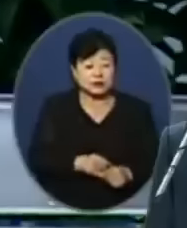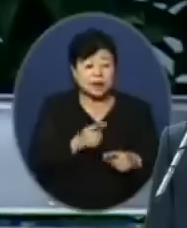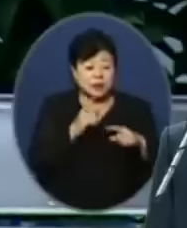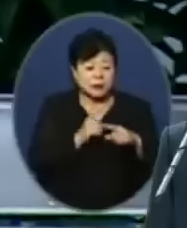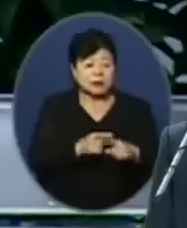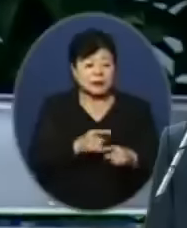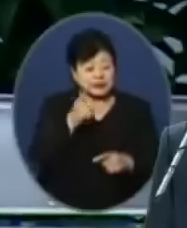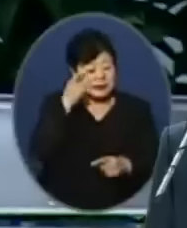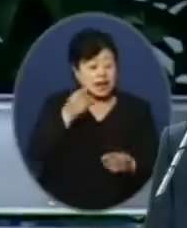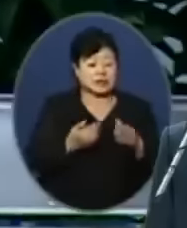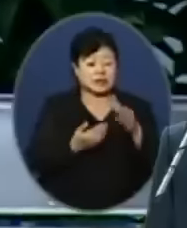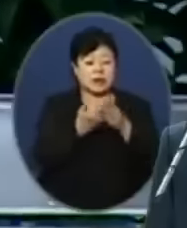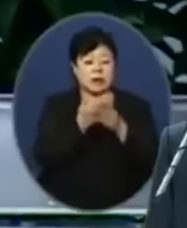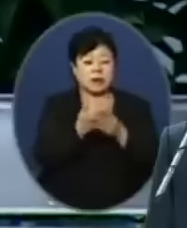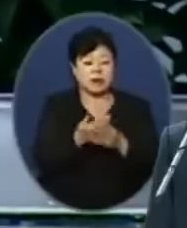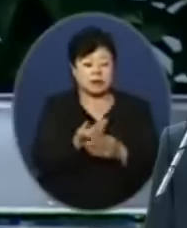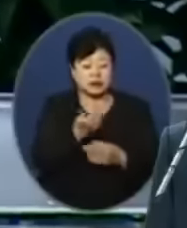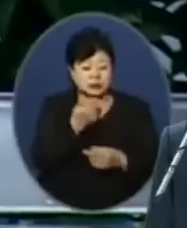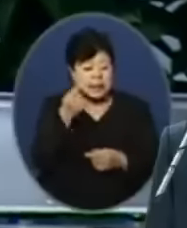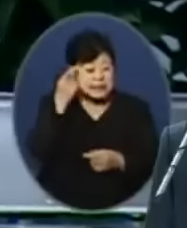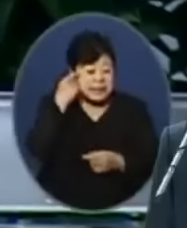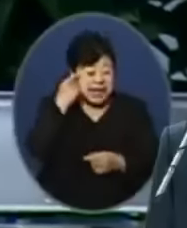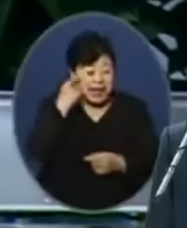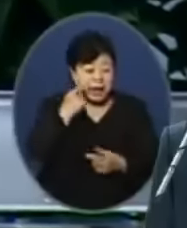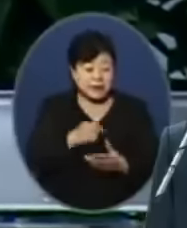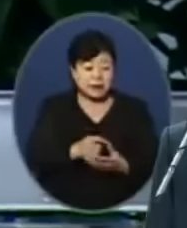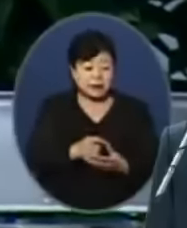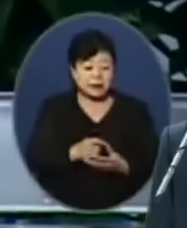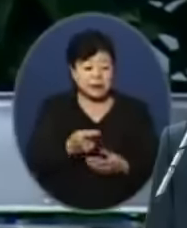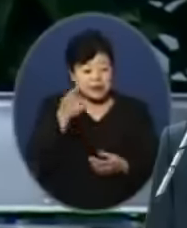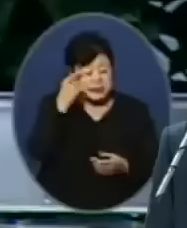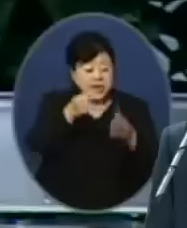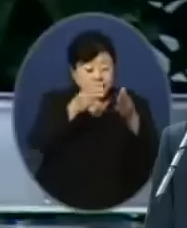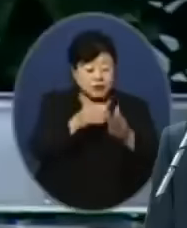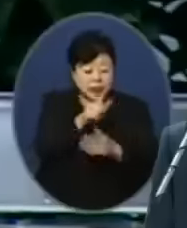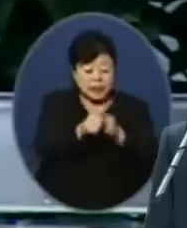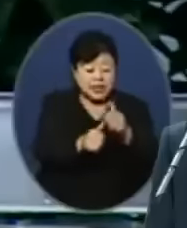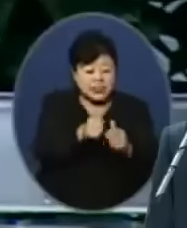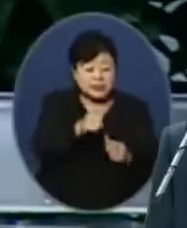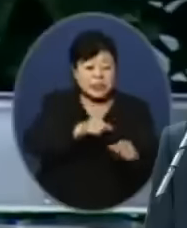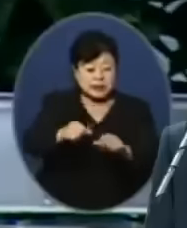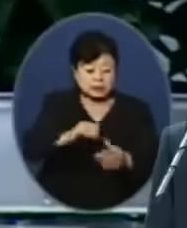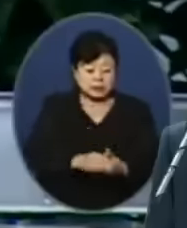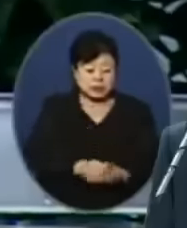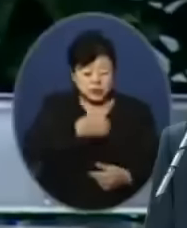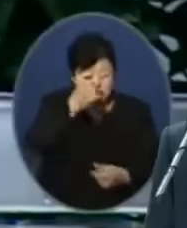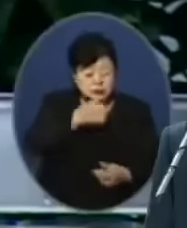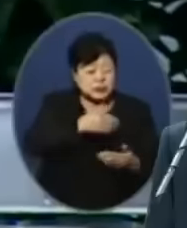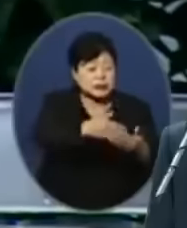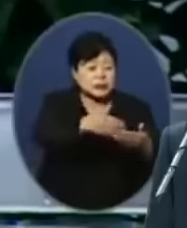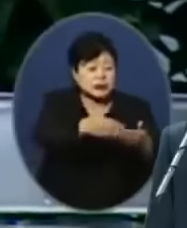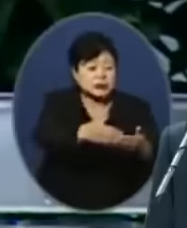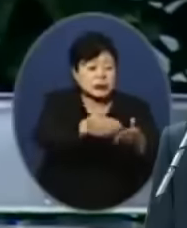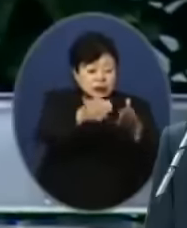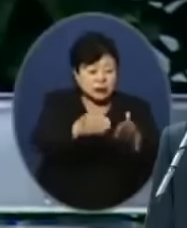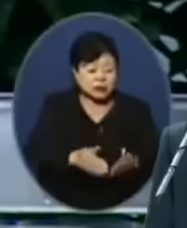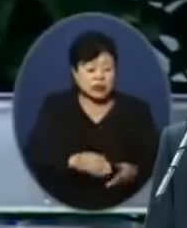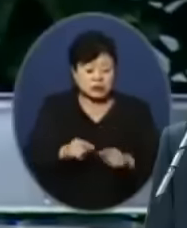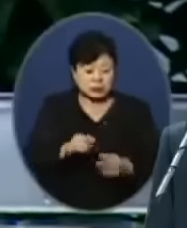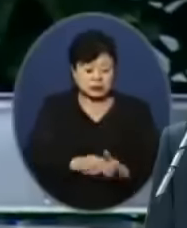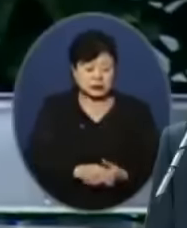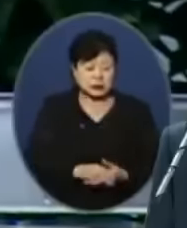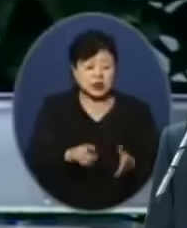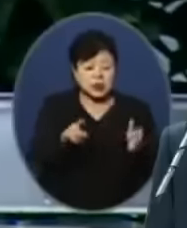역사가 일어나는 것입니다. 생각만 해도 그 생각을 통해서 하나님이 역사하시고 꿈을 꾸어도 꿈을 통하여